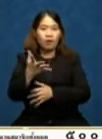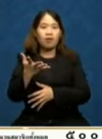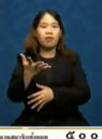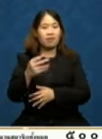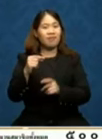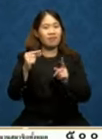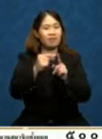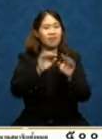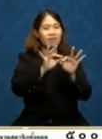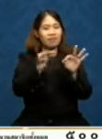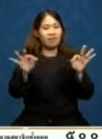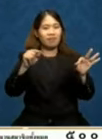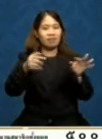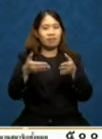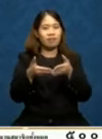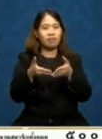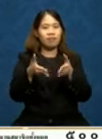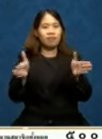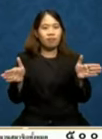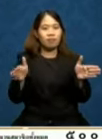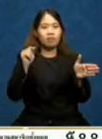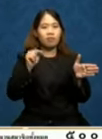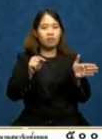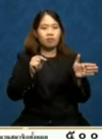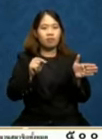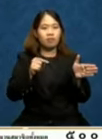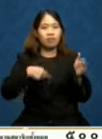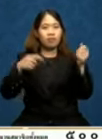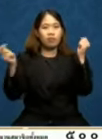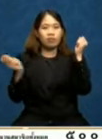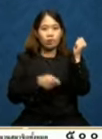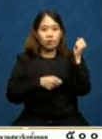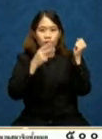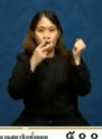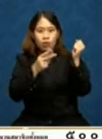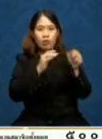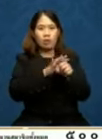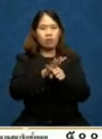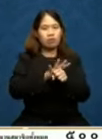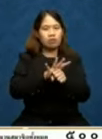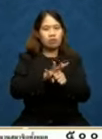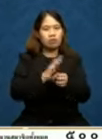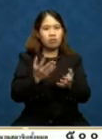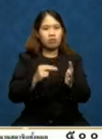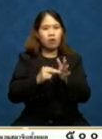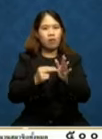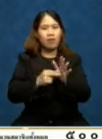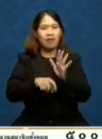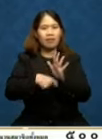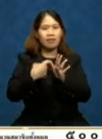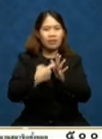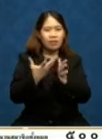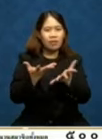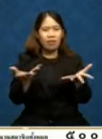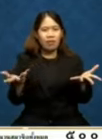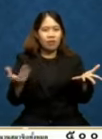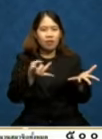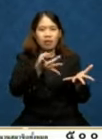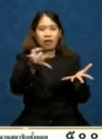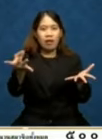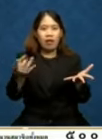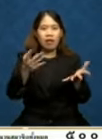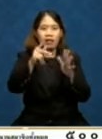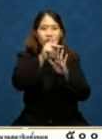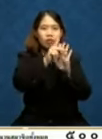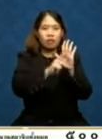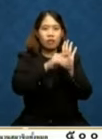ครับเป็นคำที่กว้างมากครับทำโทษตามสมควรอะไรคือคำว่าตามสมควรครับเพราะสุดท้ายการเขียนกฎห